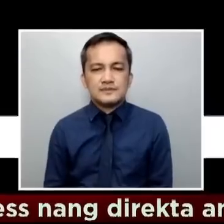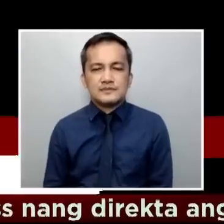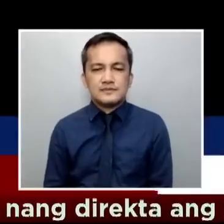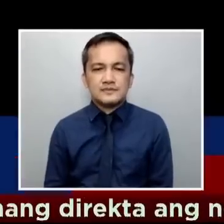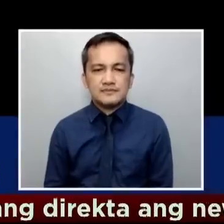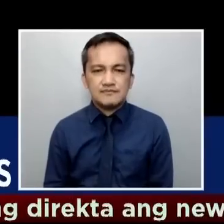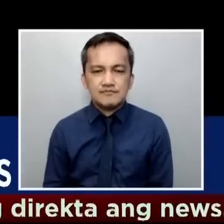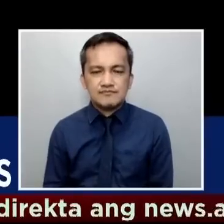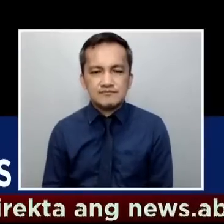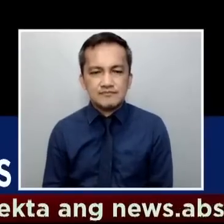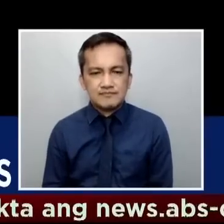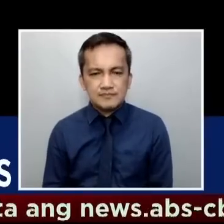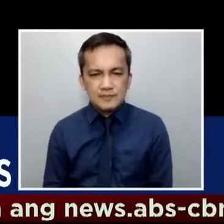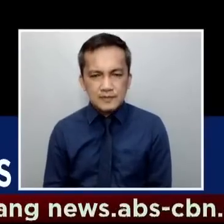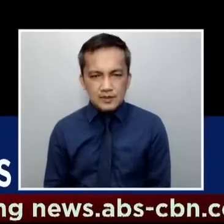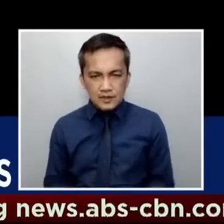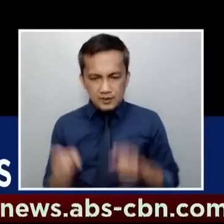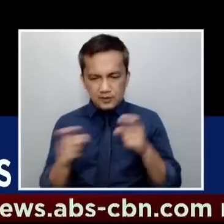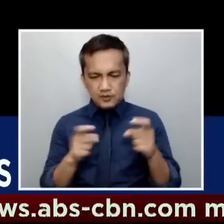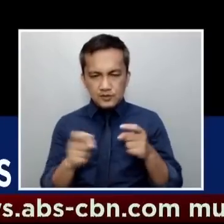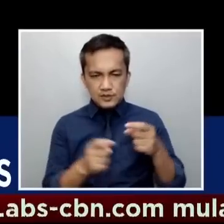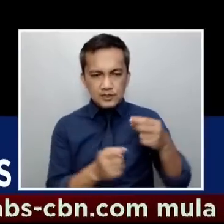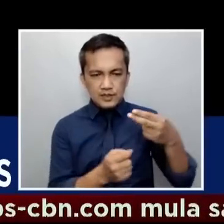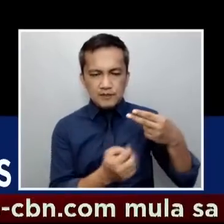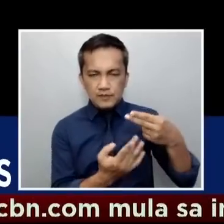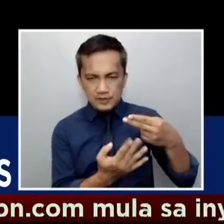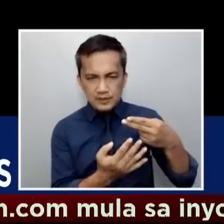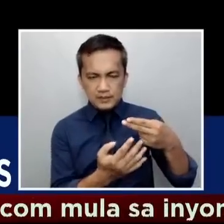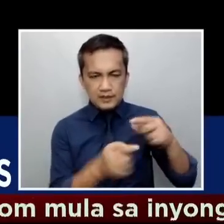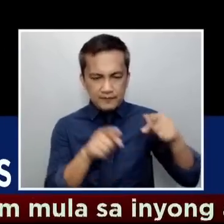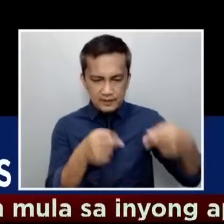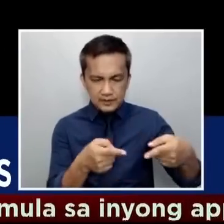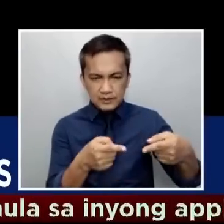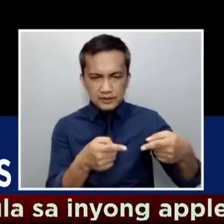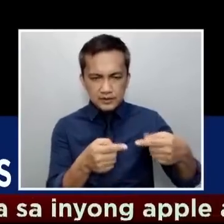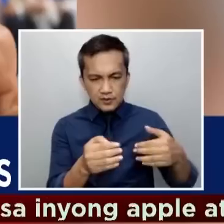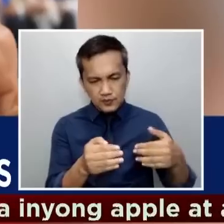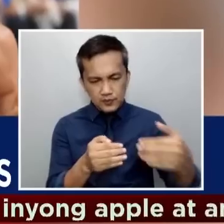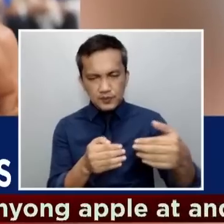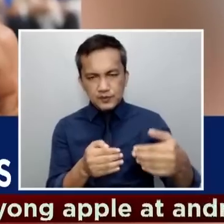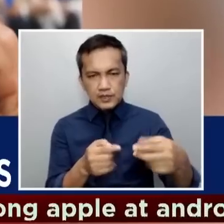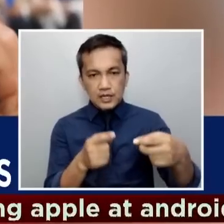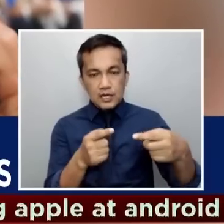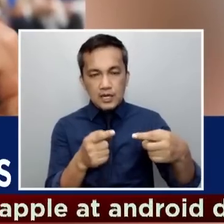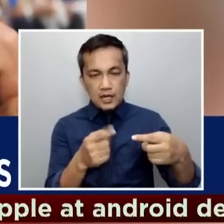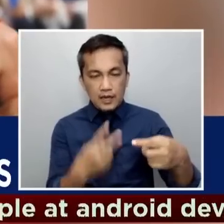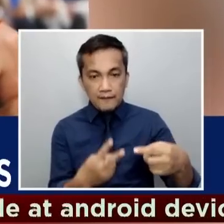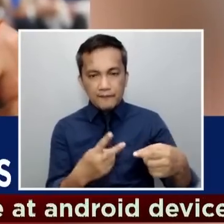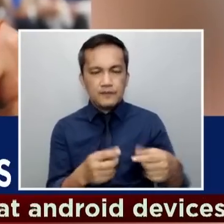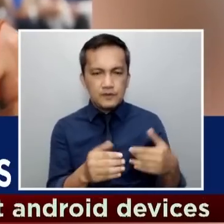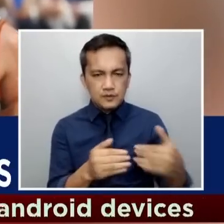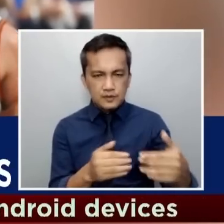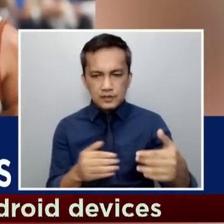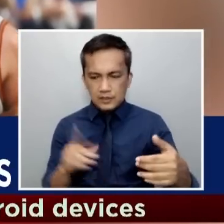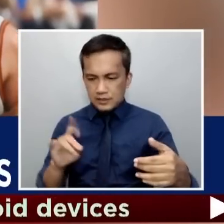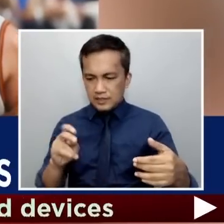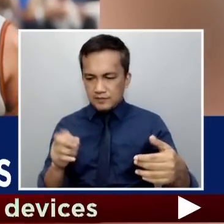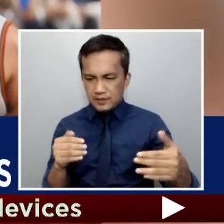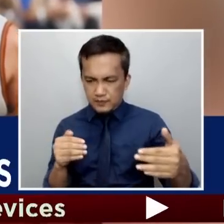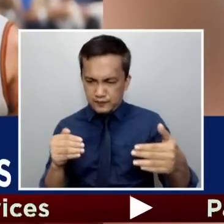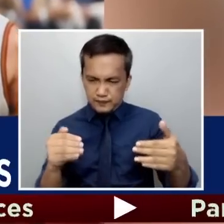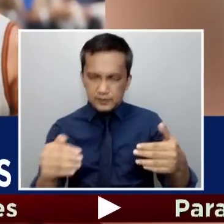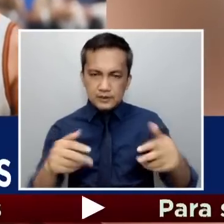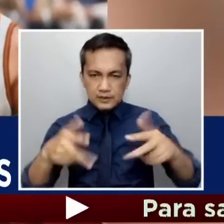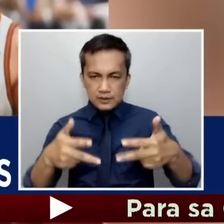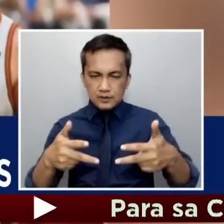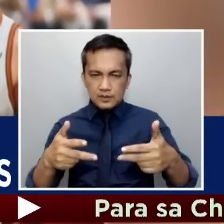Kontrolado ng Miami Heat ang laro sa first half at lumamang pa sa halftime. Pero nakahabol ang Denver Nuggets sa third quarter.